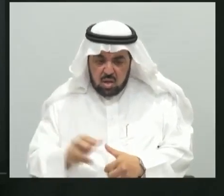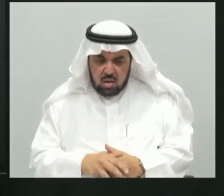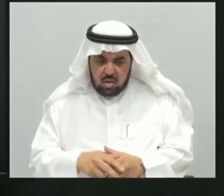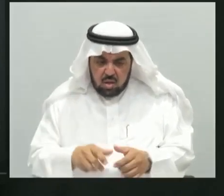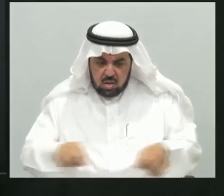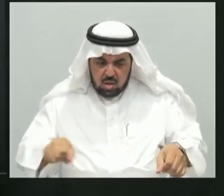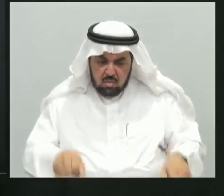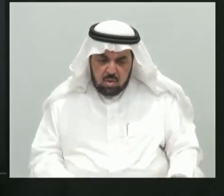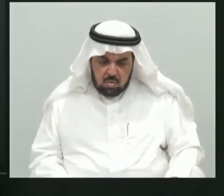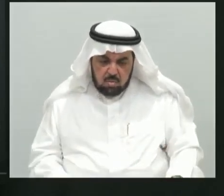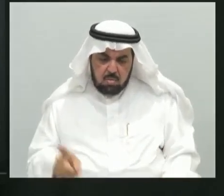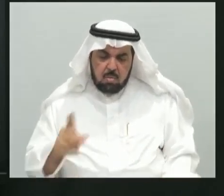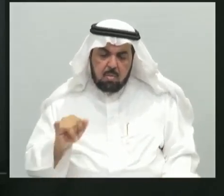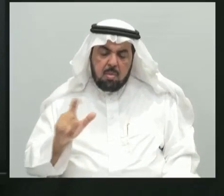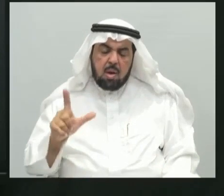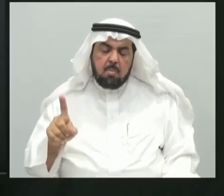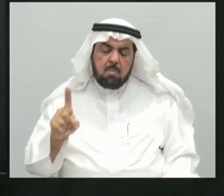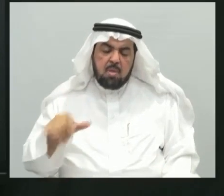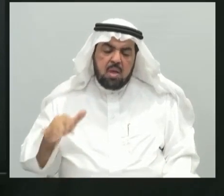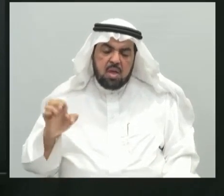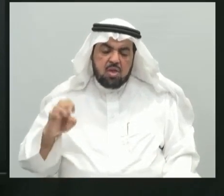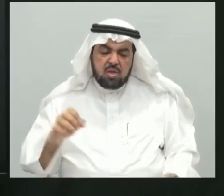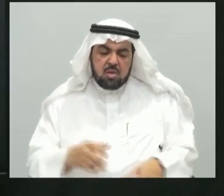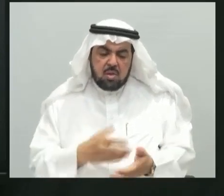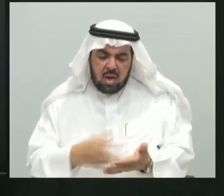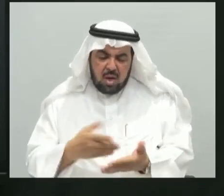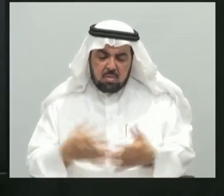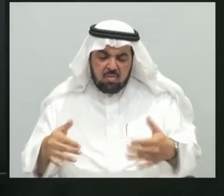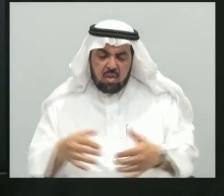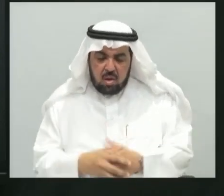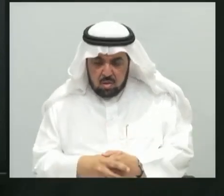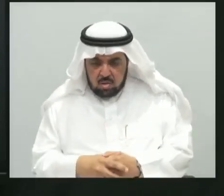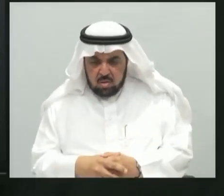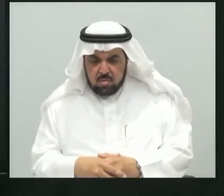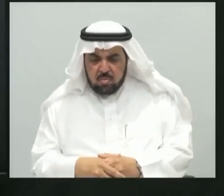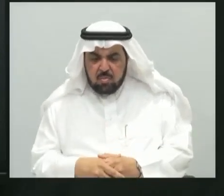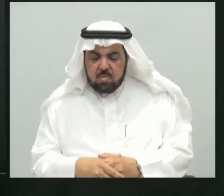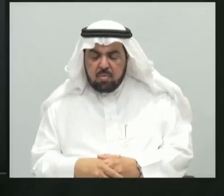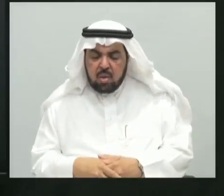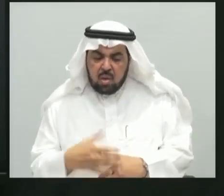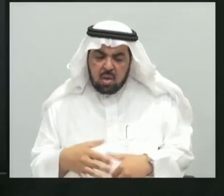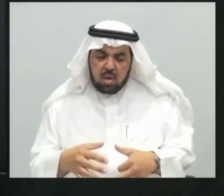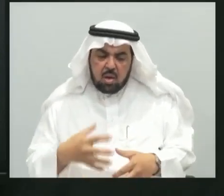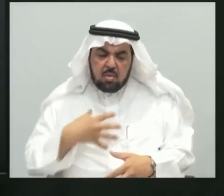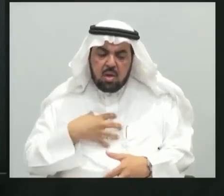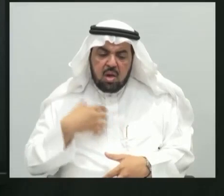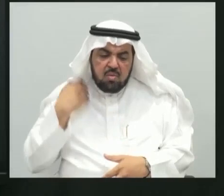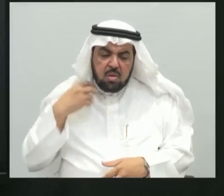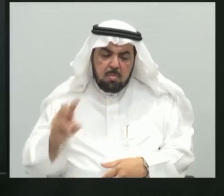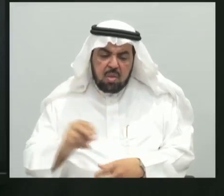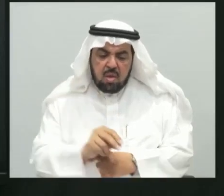ملبيجي لها دور في عمليه التخلص من الفضاءات فالثور التنفسيه لعمليه التنفس